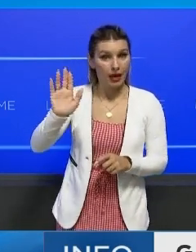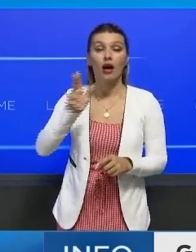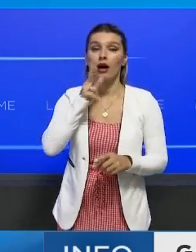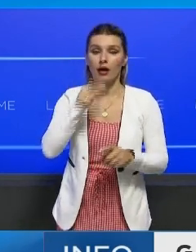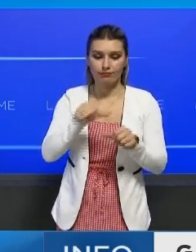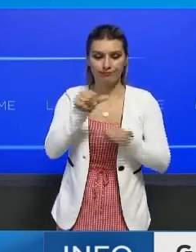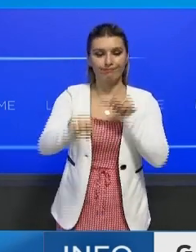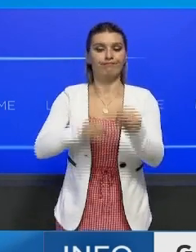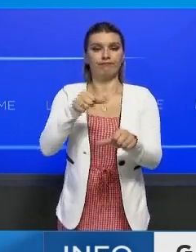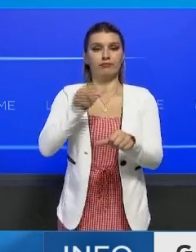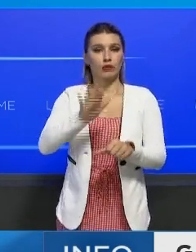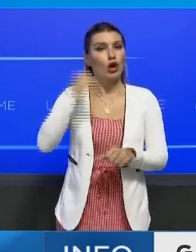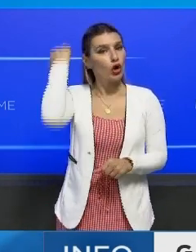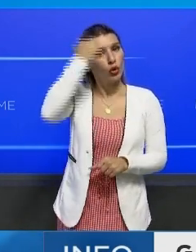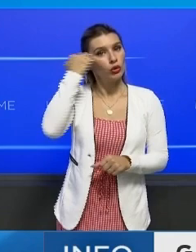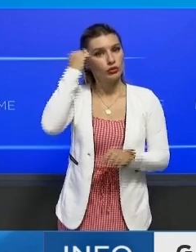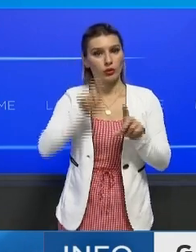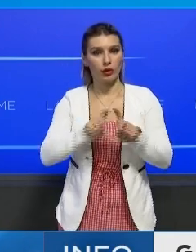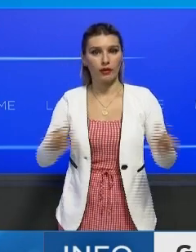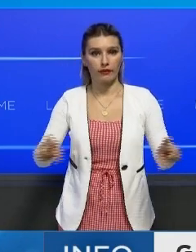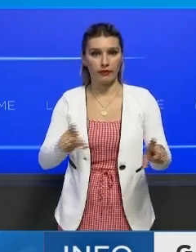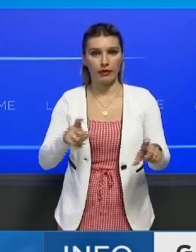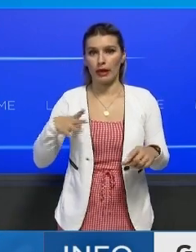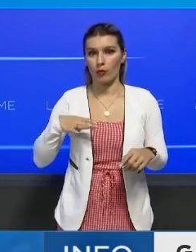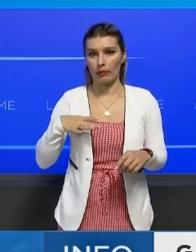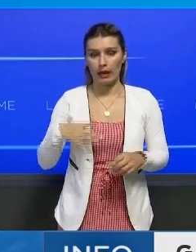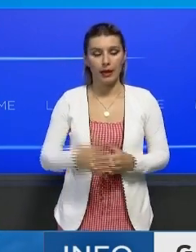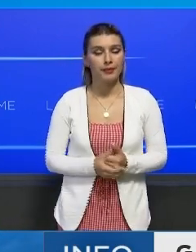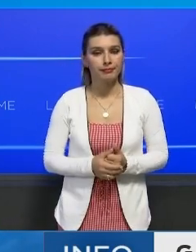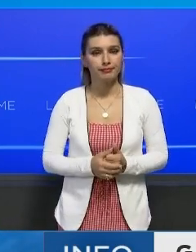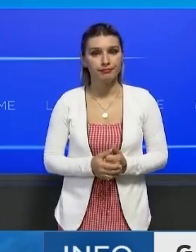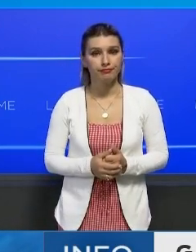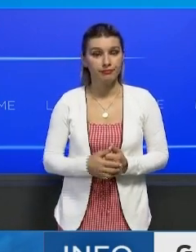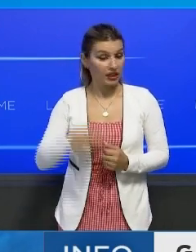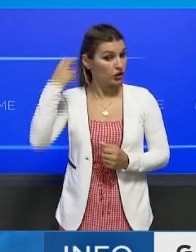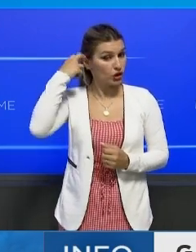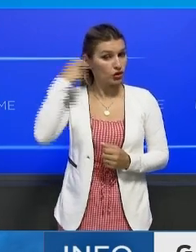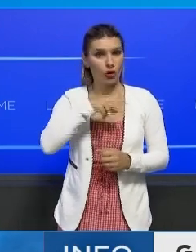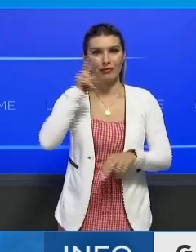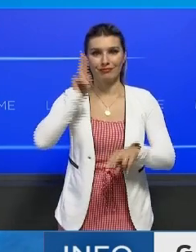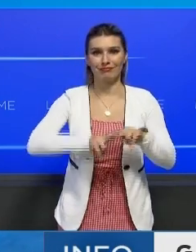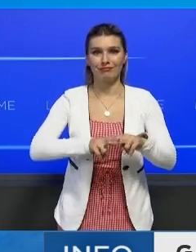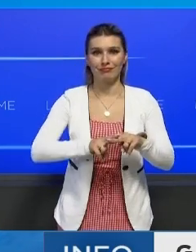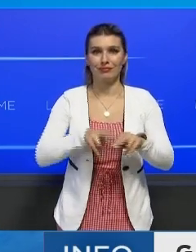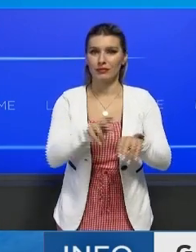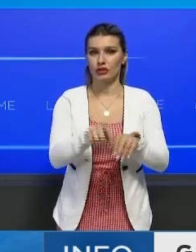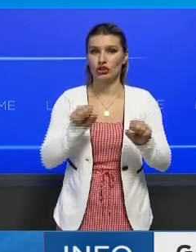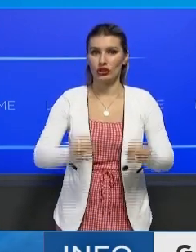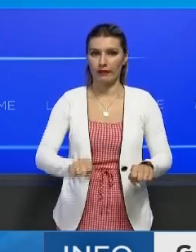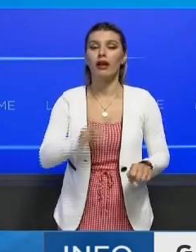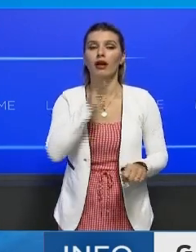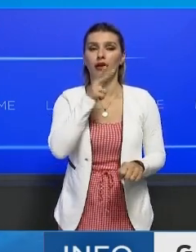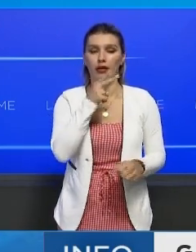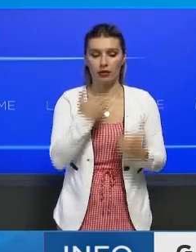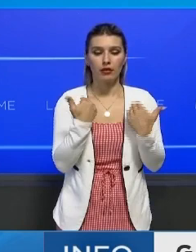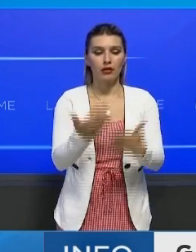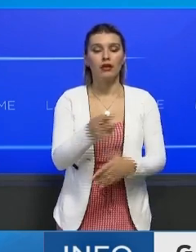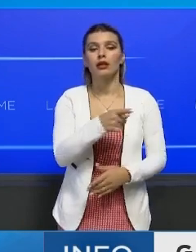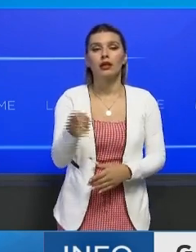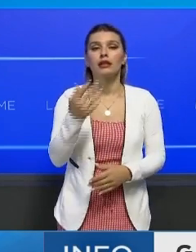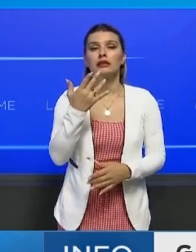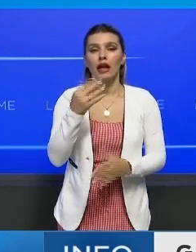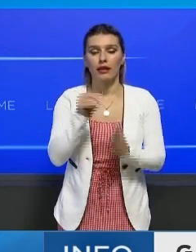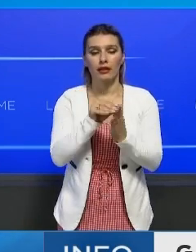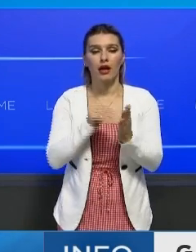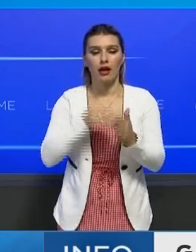kthejnë ato në targat e Republikës së Kosovës. Në qërshor, qeveria mori vendim që t'u jepët afat qytetarve deri